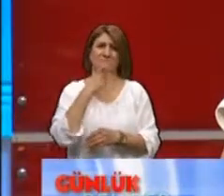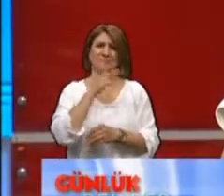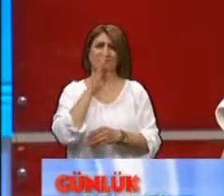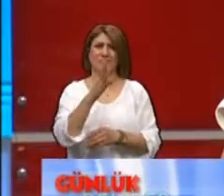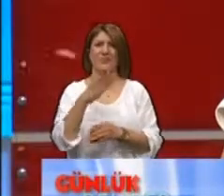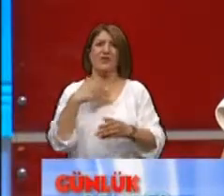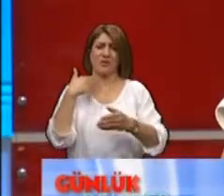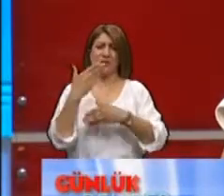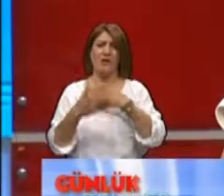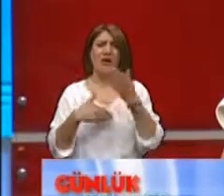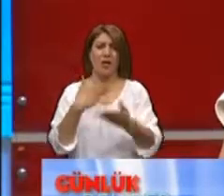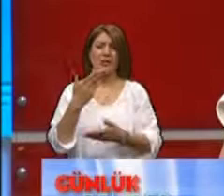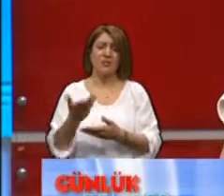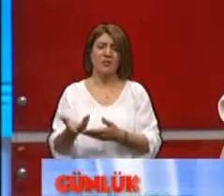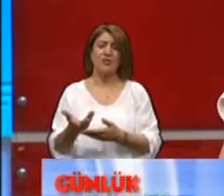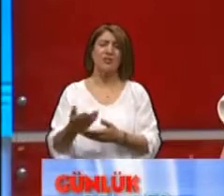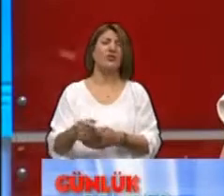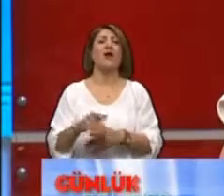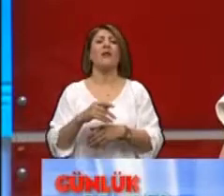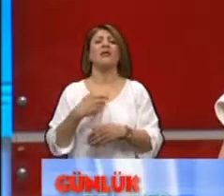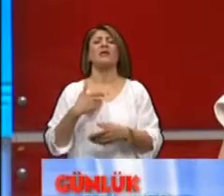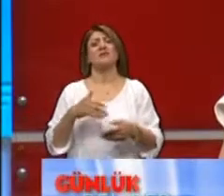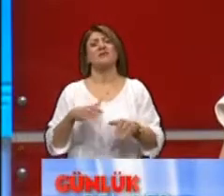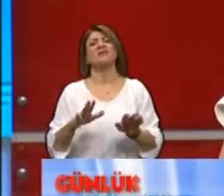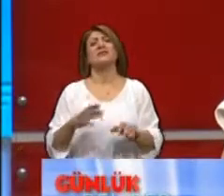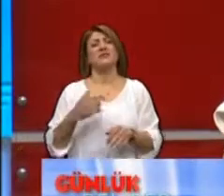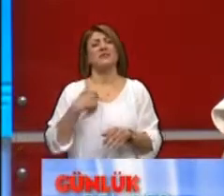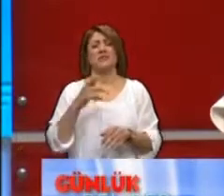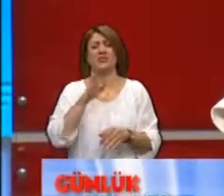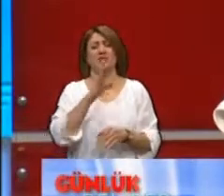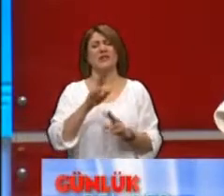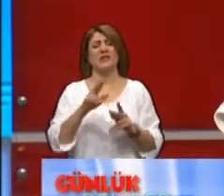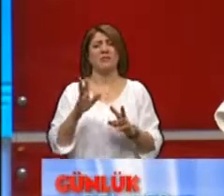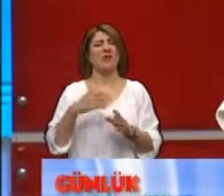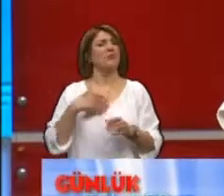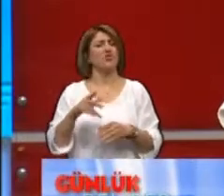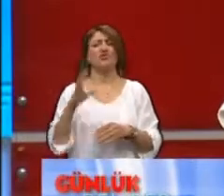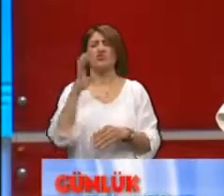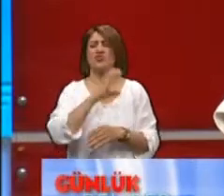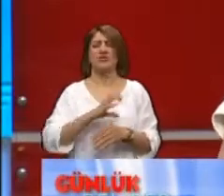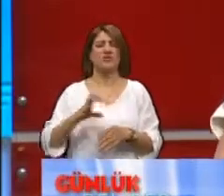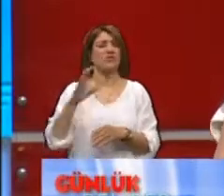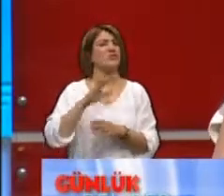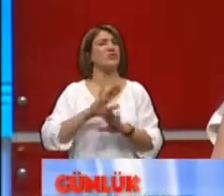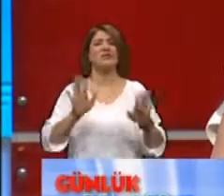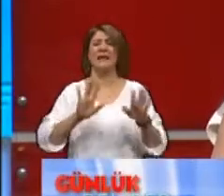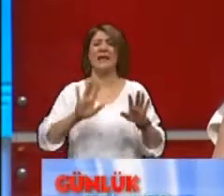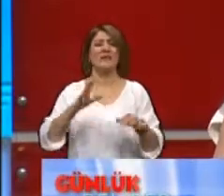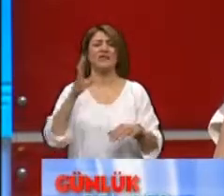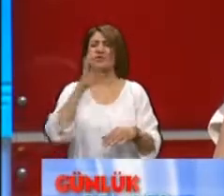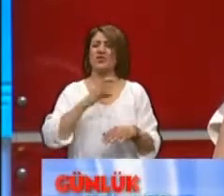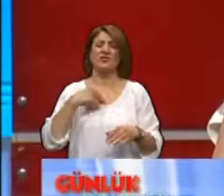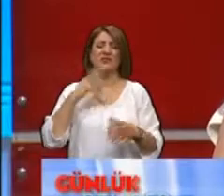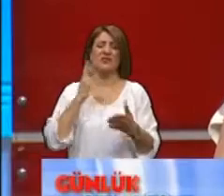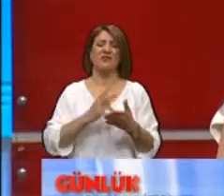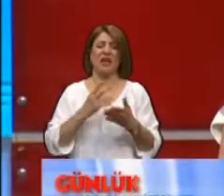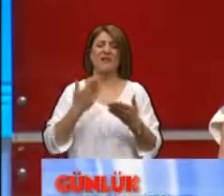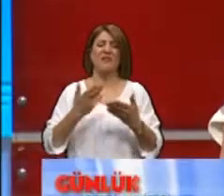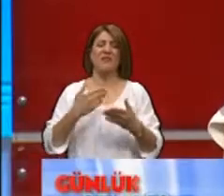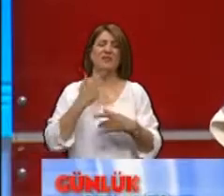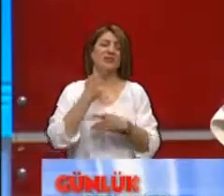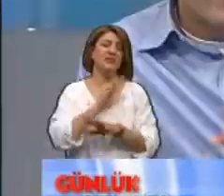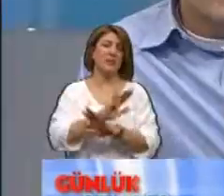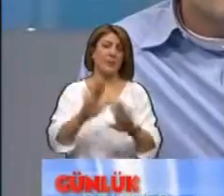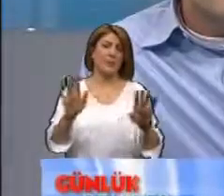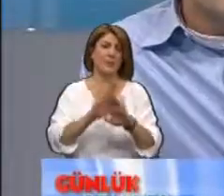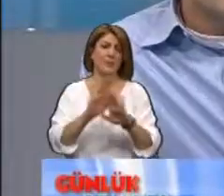şeymiş gibi, hani böyle Reuters falan gibi okuyor ama ben turistik kesin. Bu kadarını ben hani şey yapamam. Yani